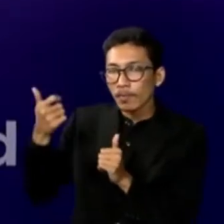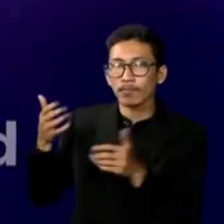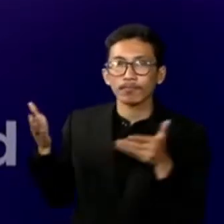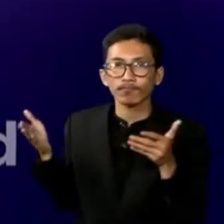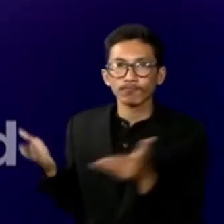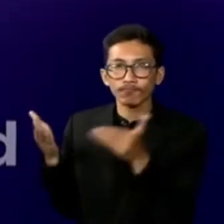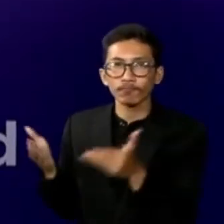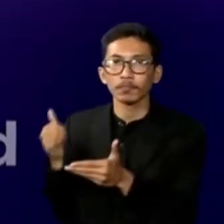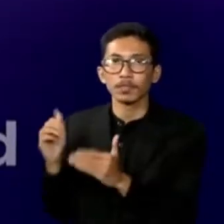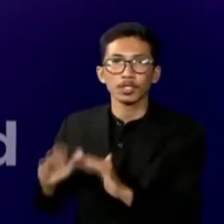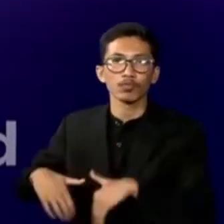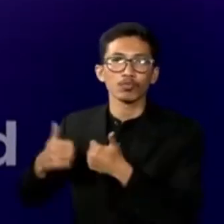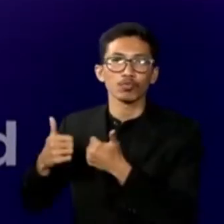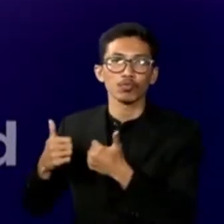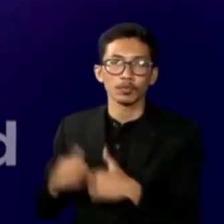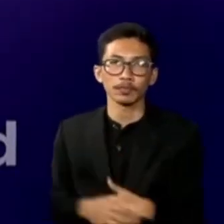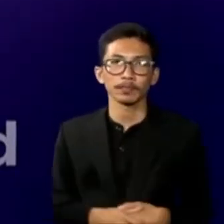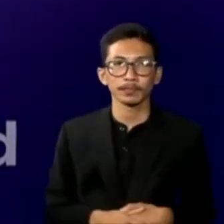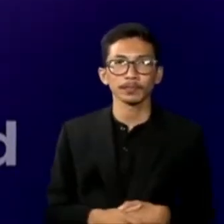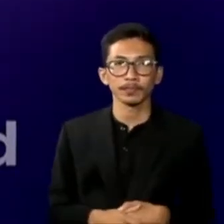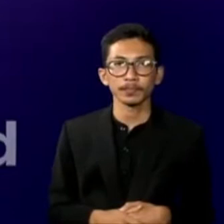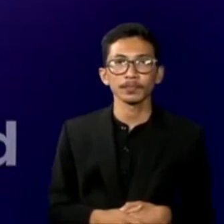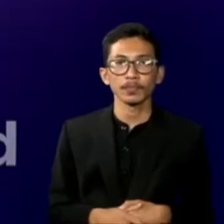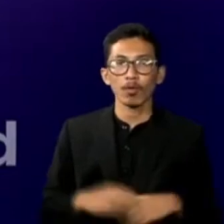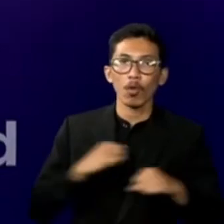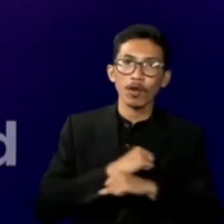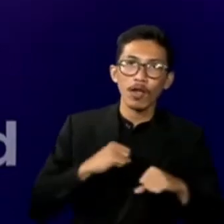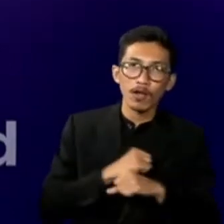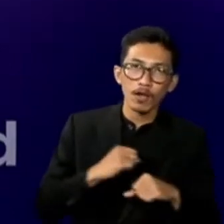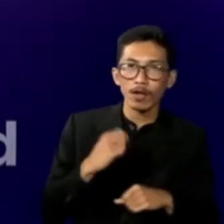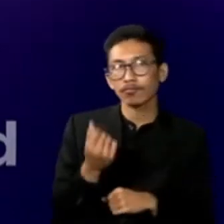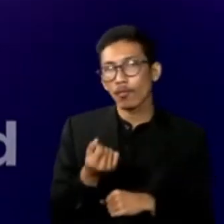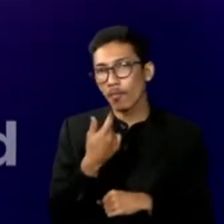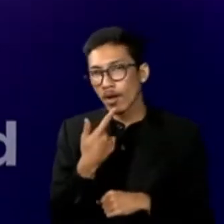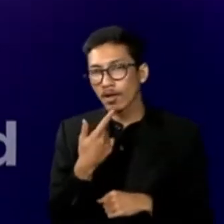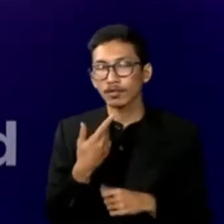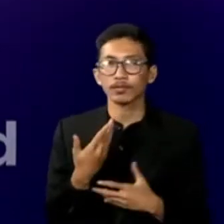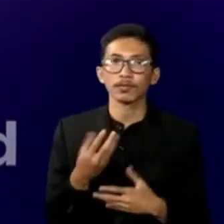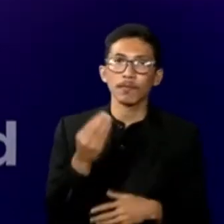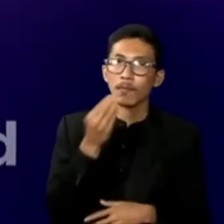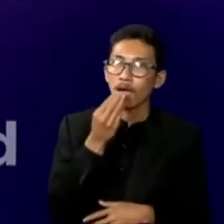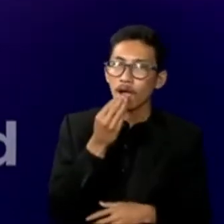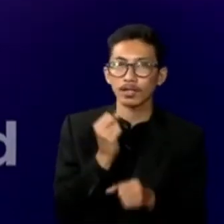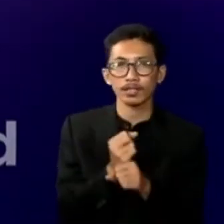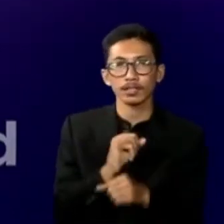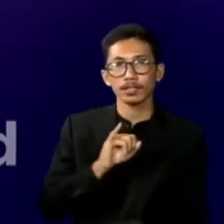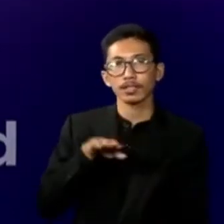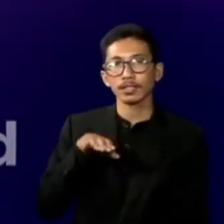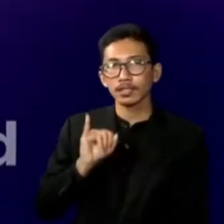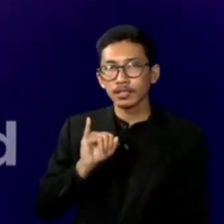menggunakan Istirahat yang bagus meningkatkan daya tahan tubuhnya dengan melakukan olahraga atau meminum